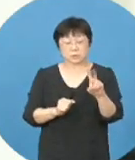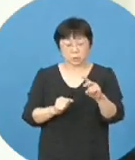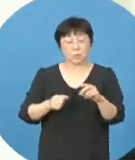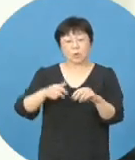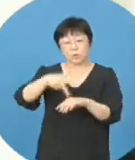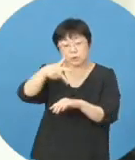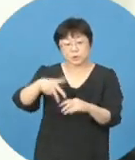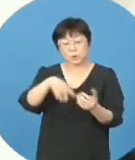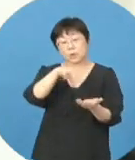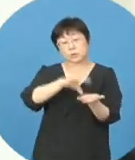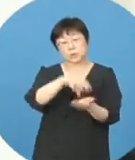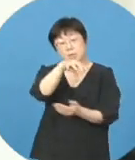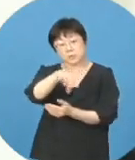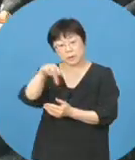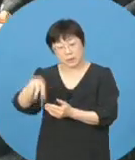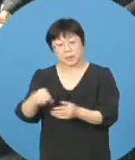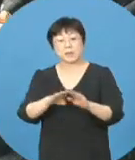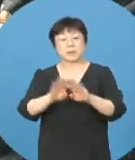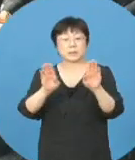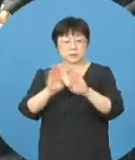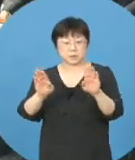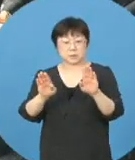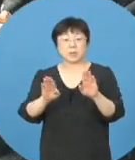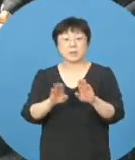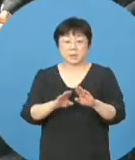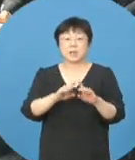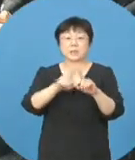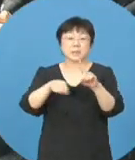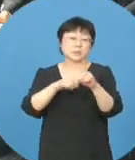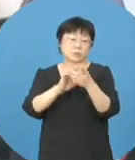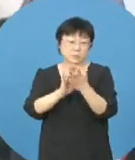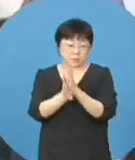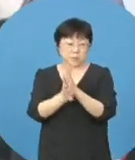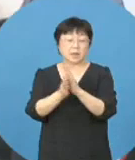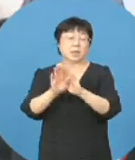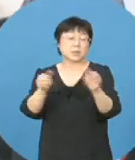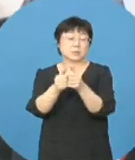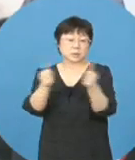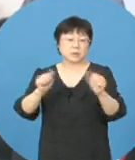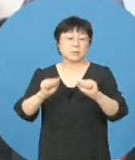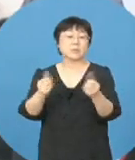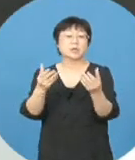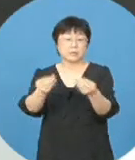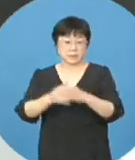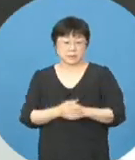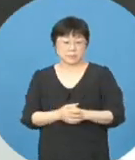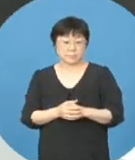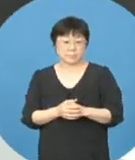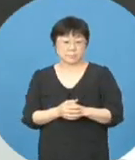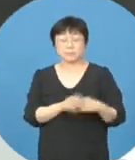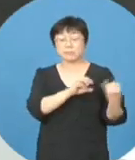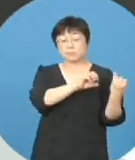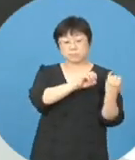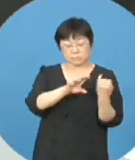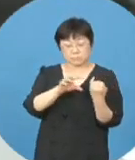ステーションが完成し、県庁で開所式が行われました。 本当に